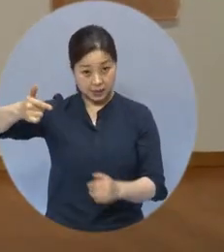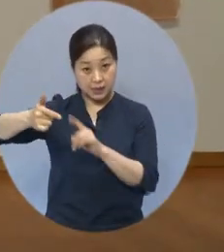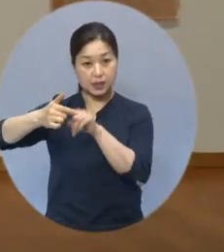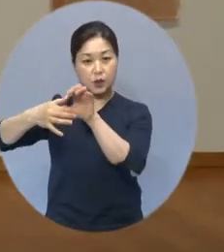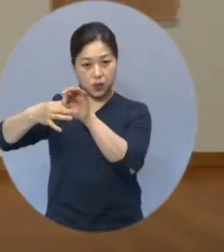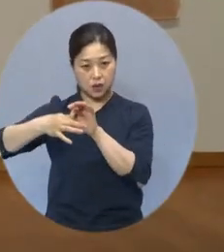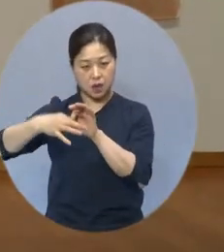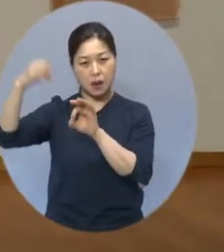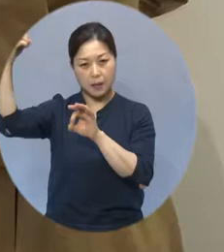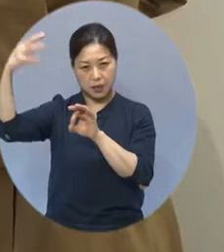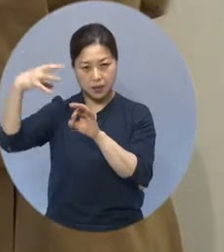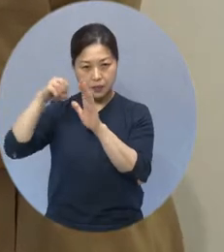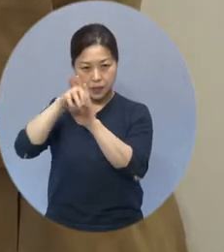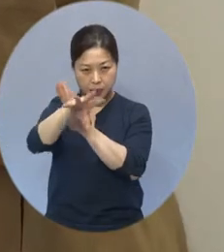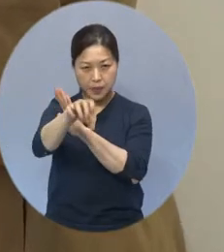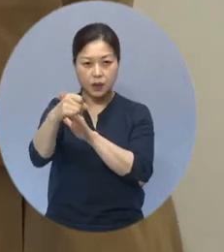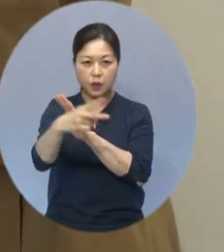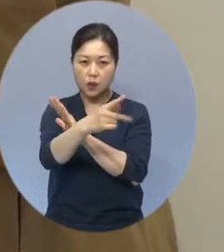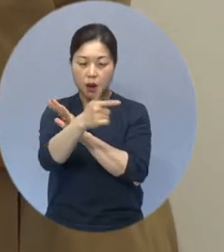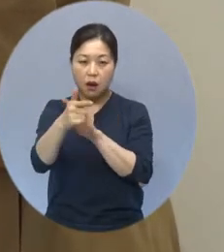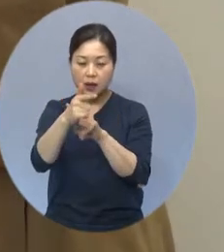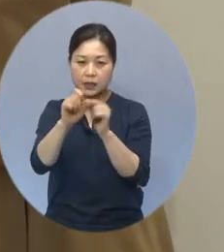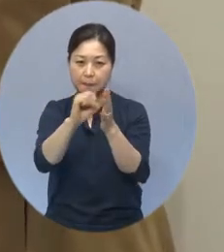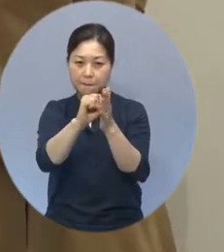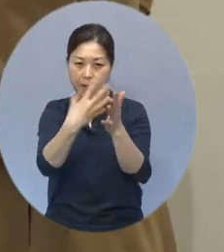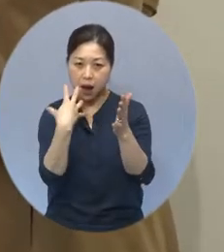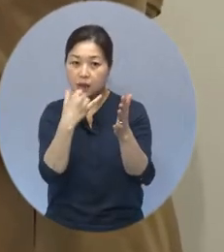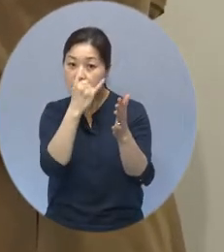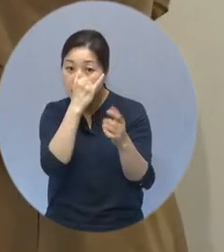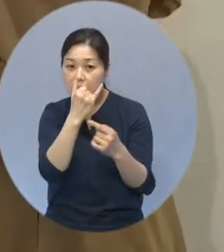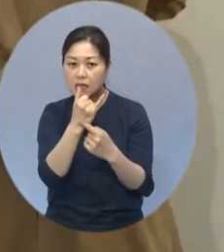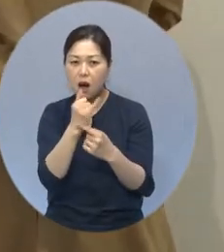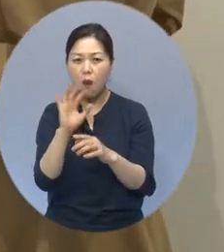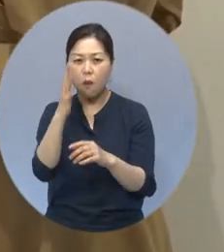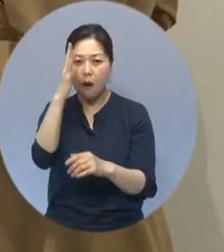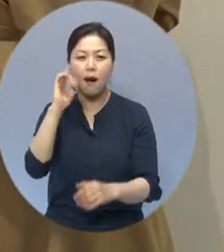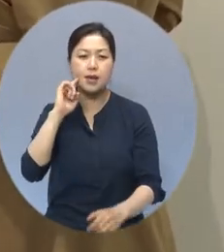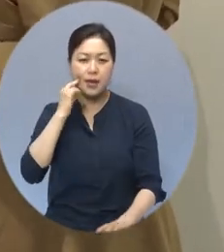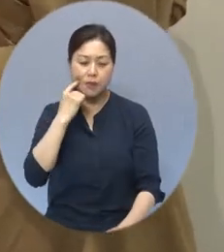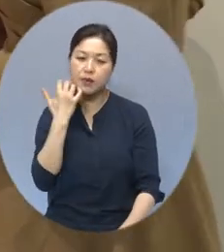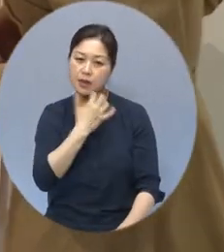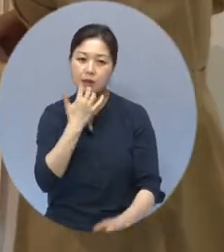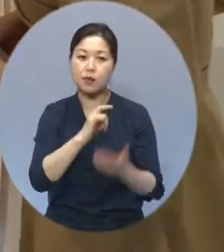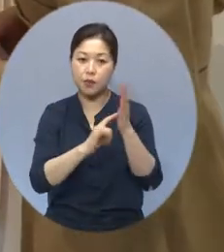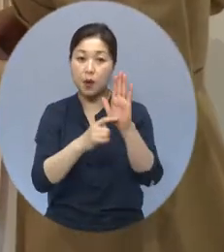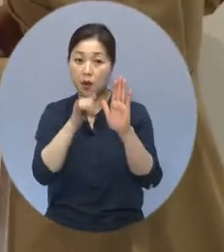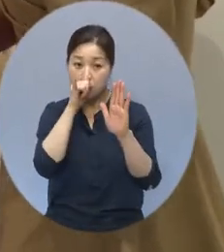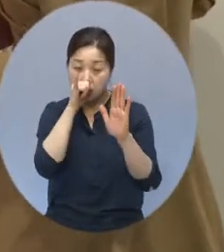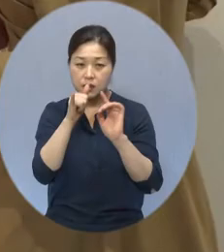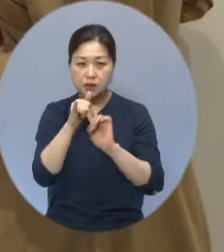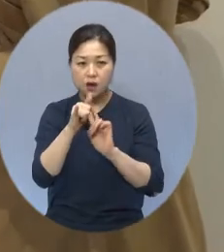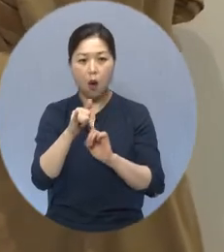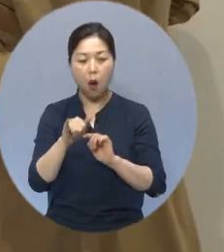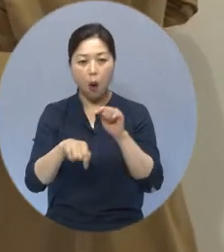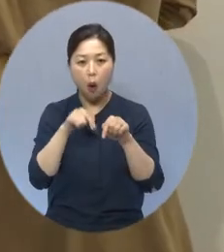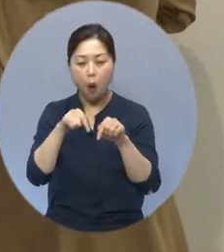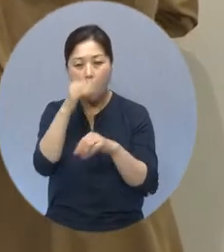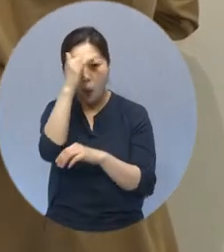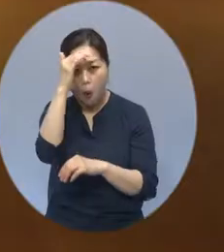다양한 빛의 투과와 반사를 유도하는 영롱하고 화려한 색채를 담아내 발걸음을 멈추게 하고